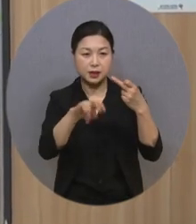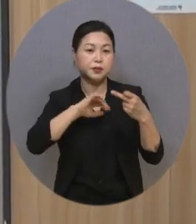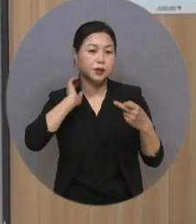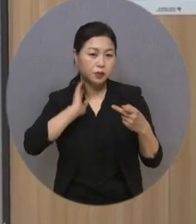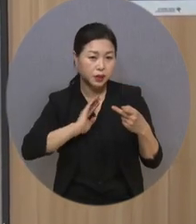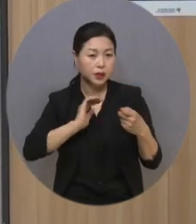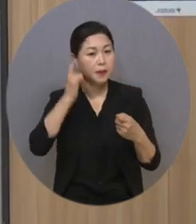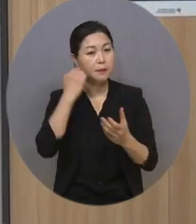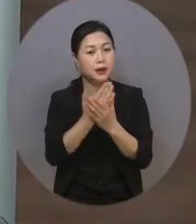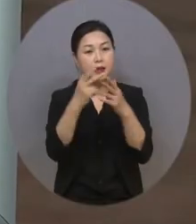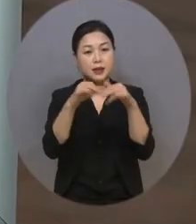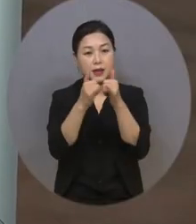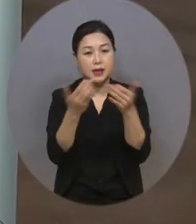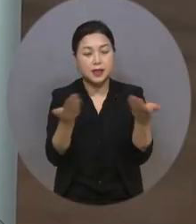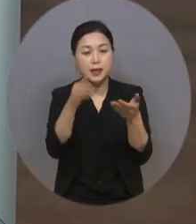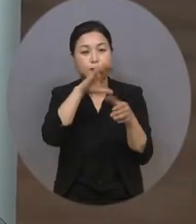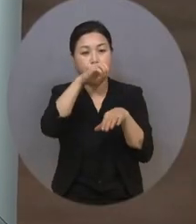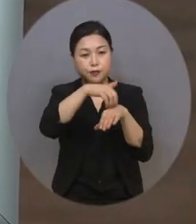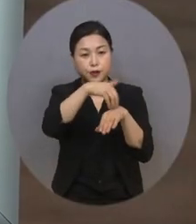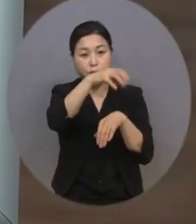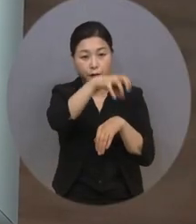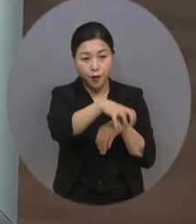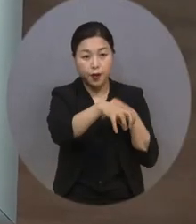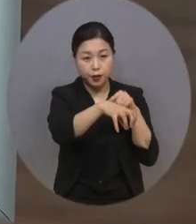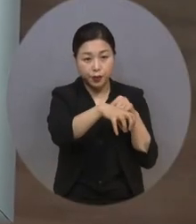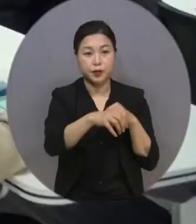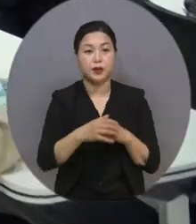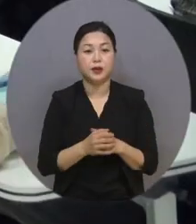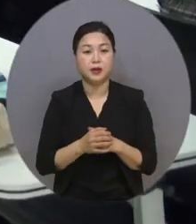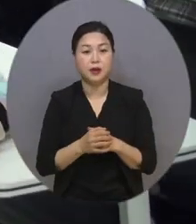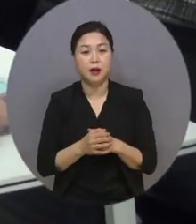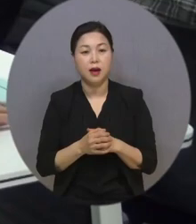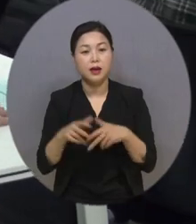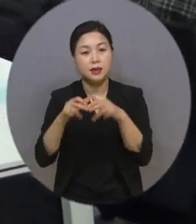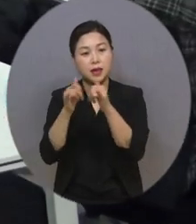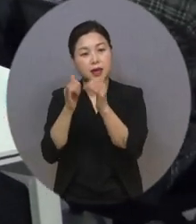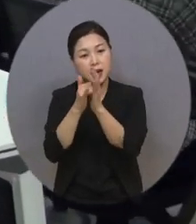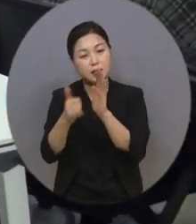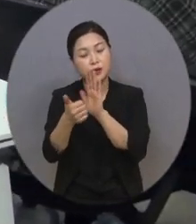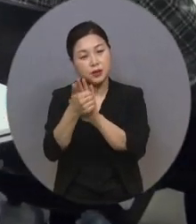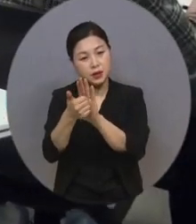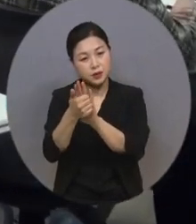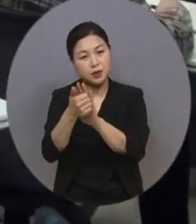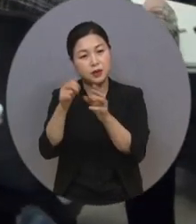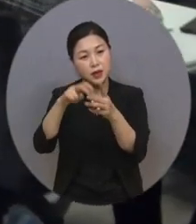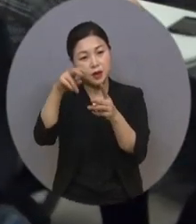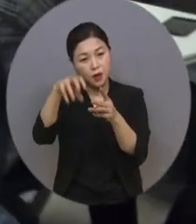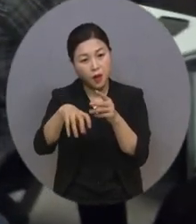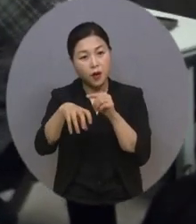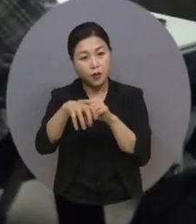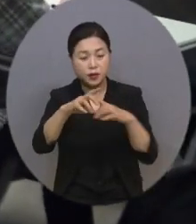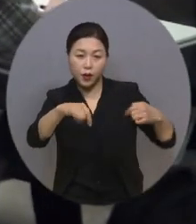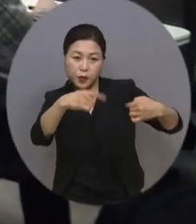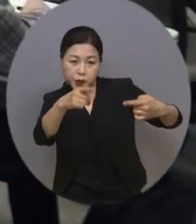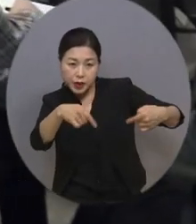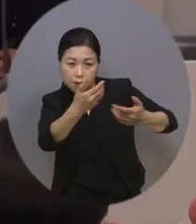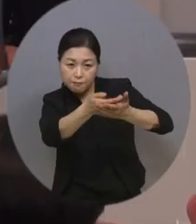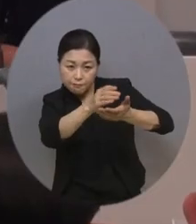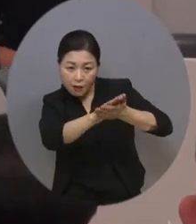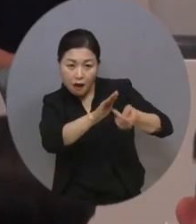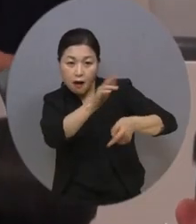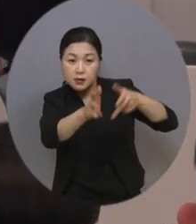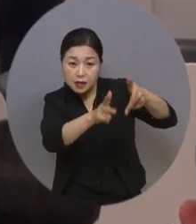발달장애인 직업훈련센터에서는 경기 북부 장애인 가족지원센터 주최 발달장애인 보조기기 사후관리사 휠마스터 사업 성과보고